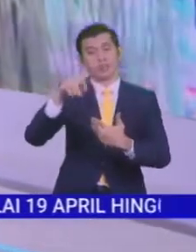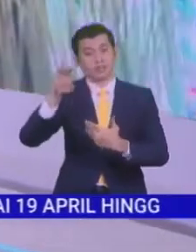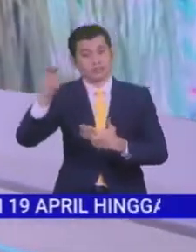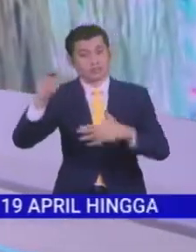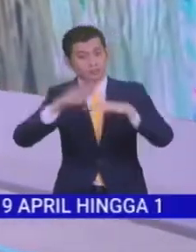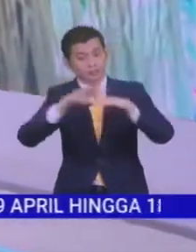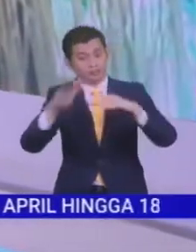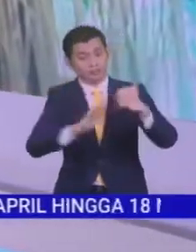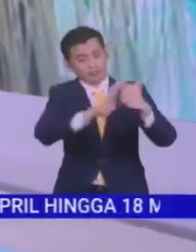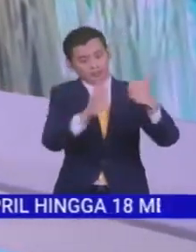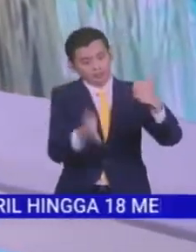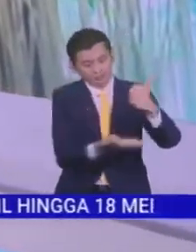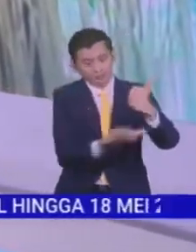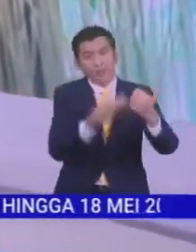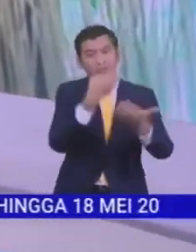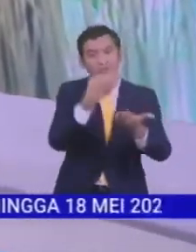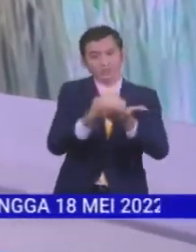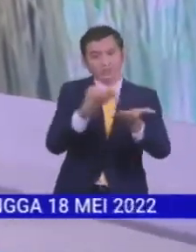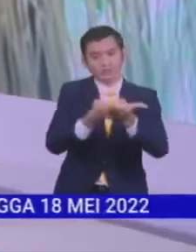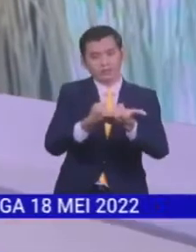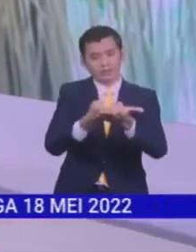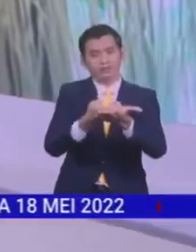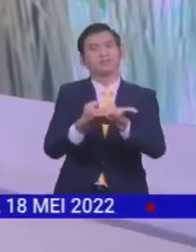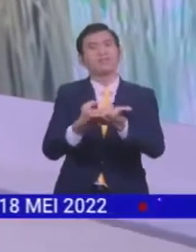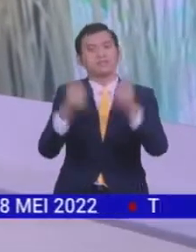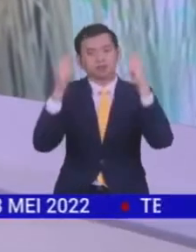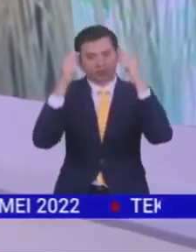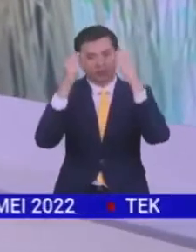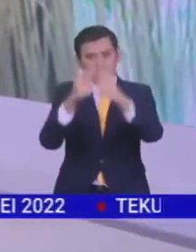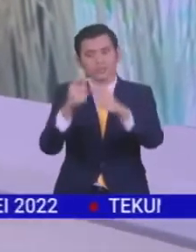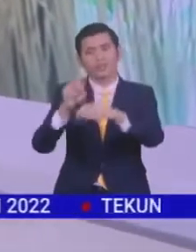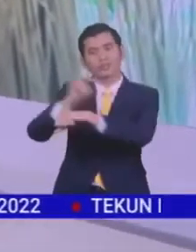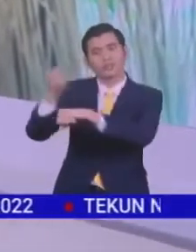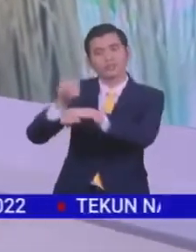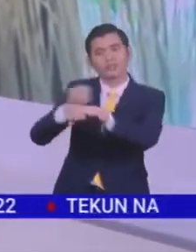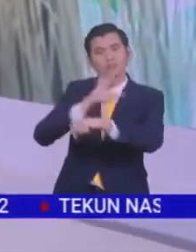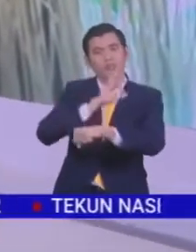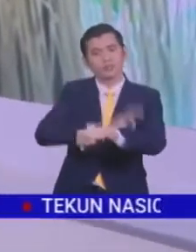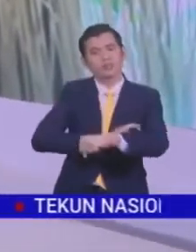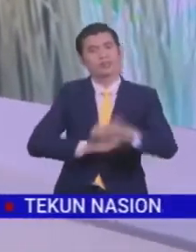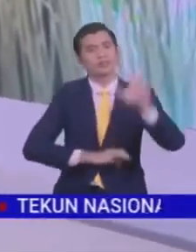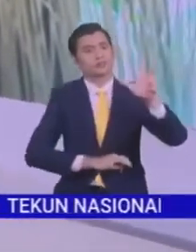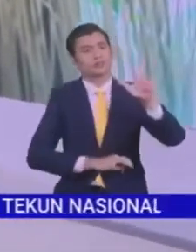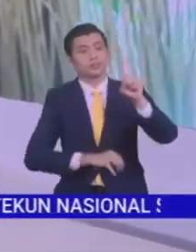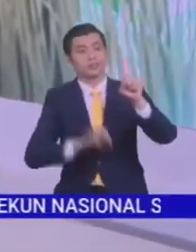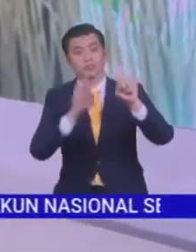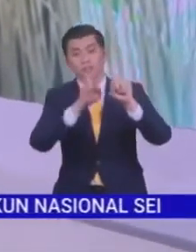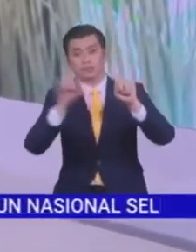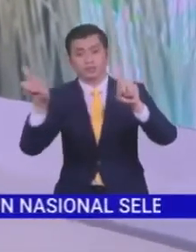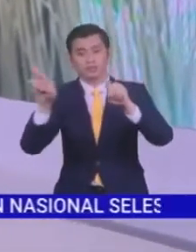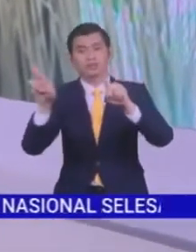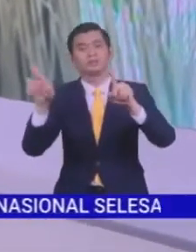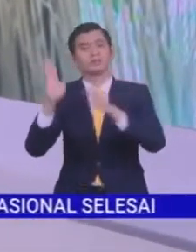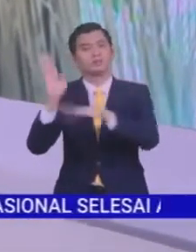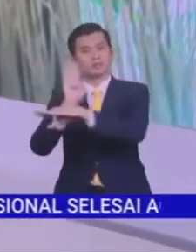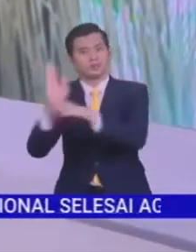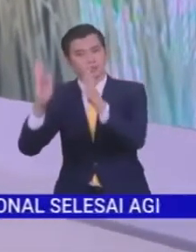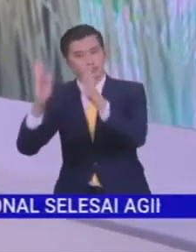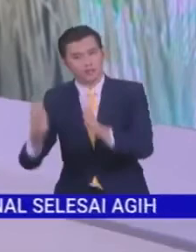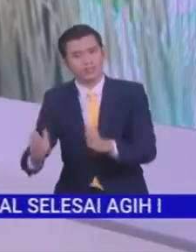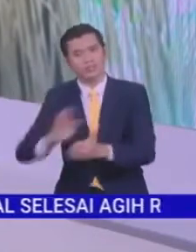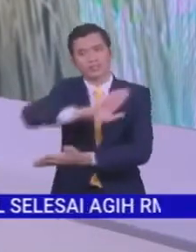di bawah tabung forming kumpulan use dia get the go nasional you memanfaatkan 31.000 sawan informal